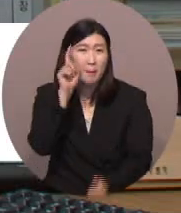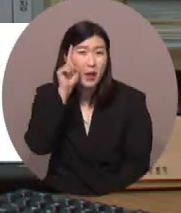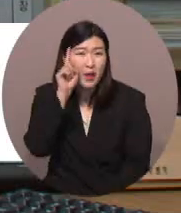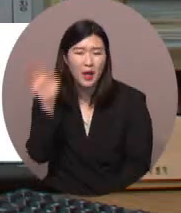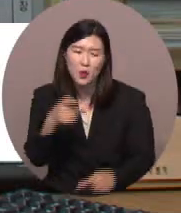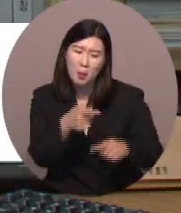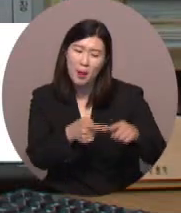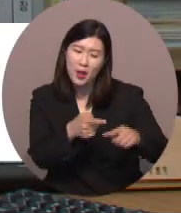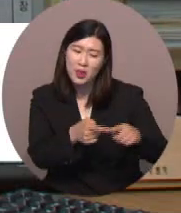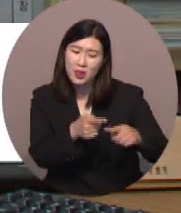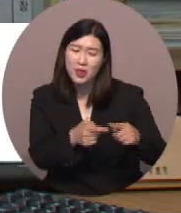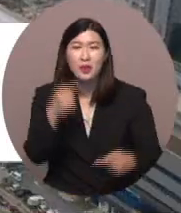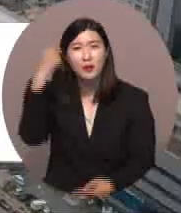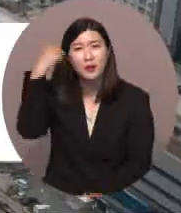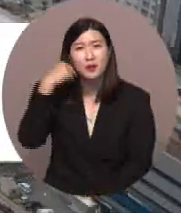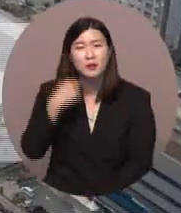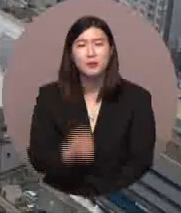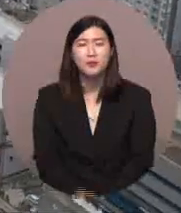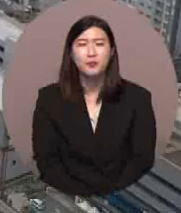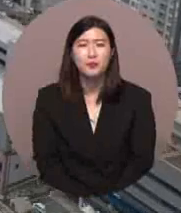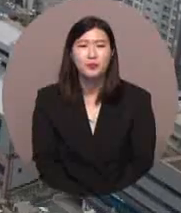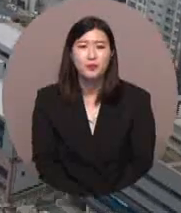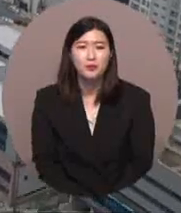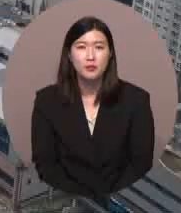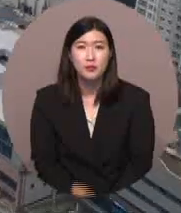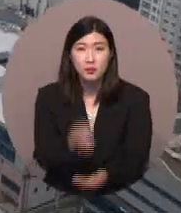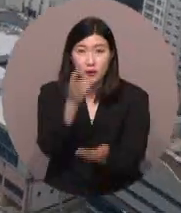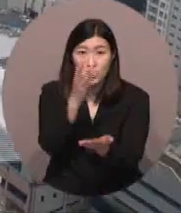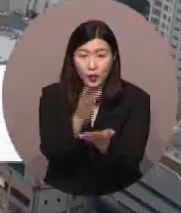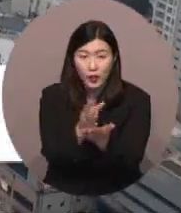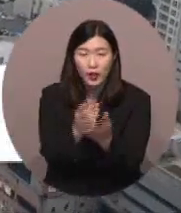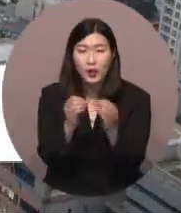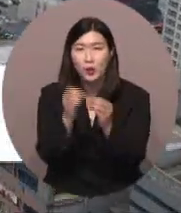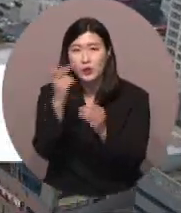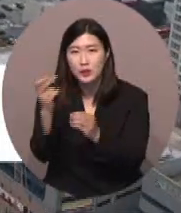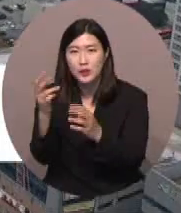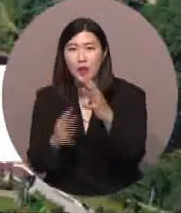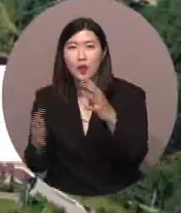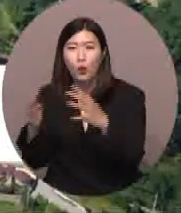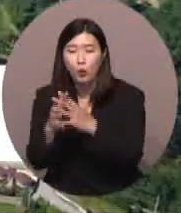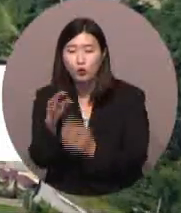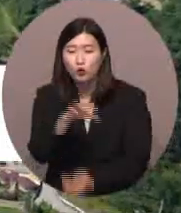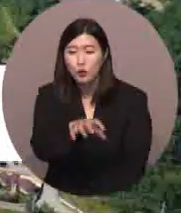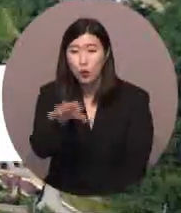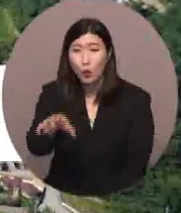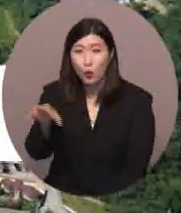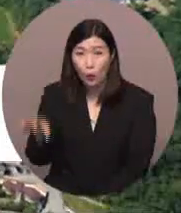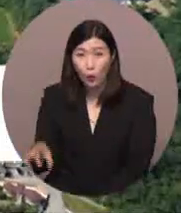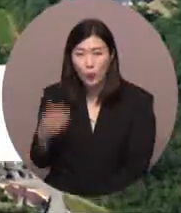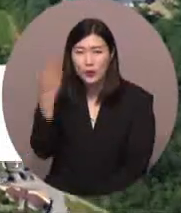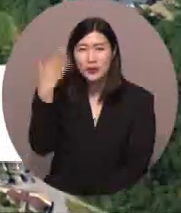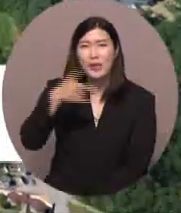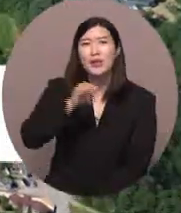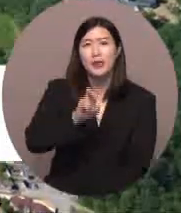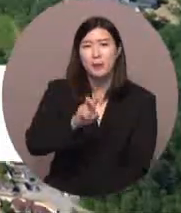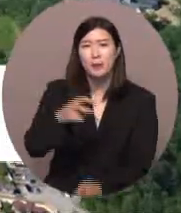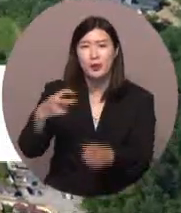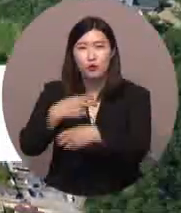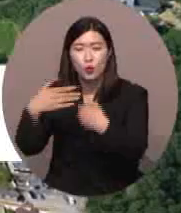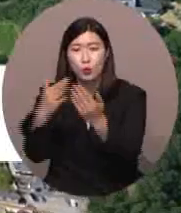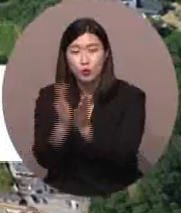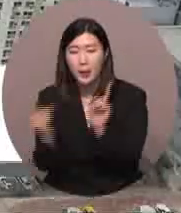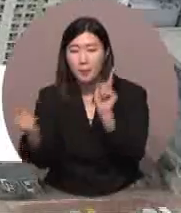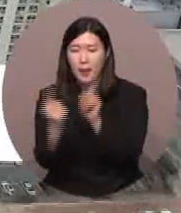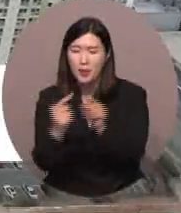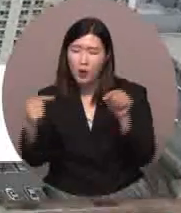가지고는 상당히 요 보증 이곳도 처남과 논산 공주 등 충남 세계 시도 최근 김태흠 충남지사 당선인이 나서 조정